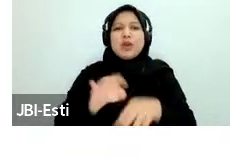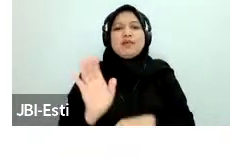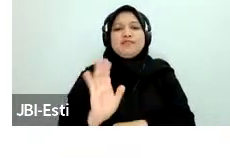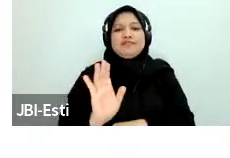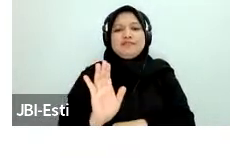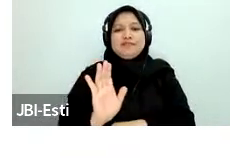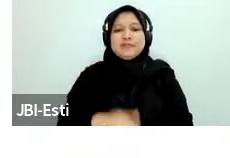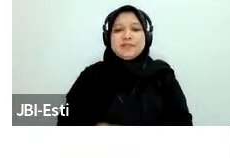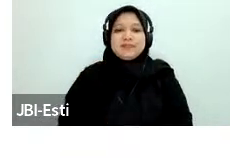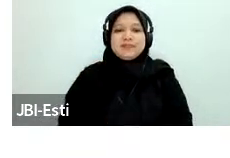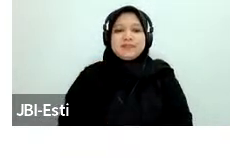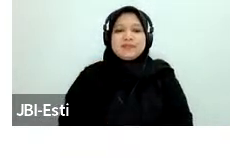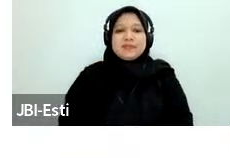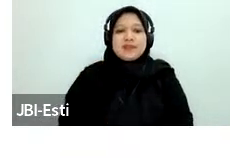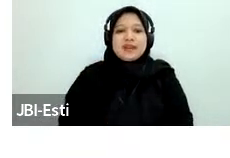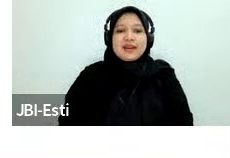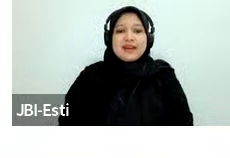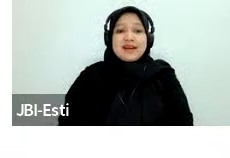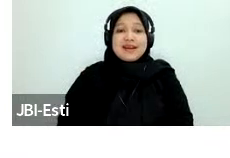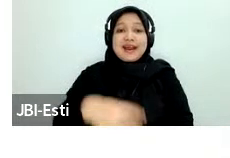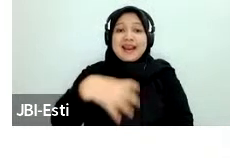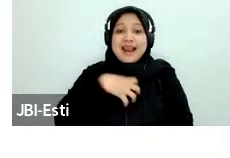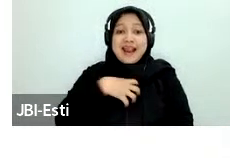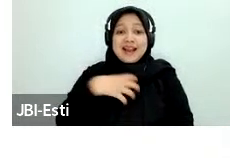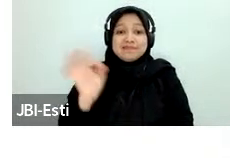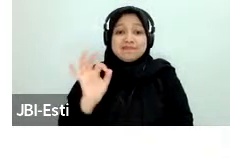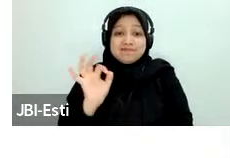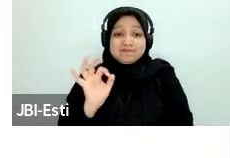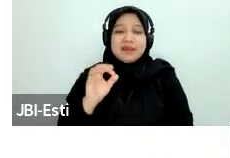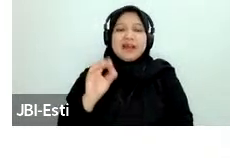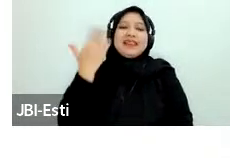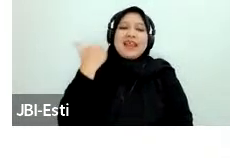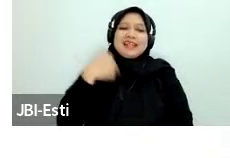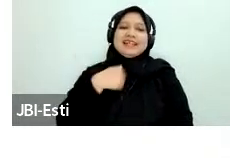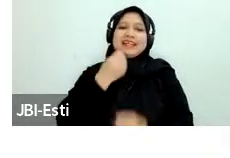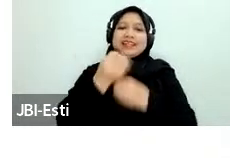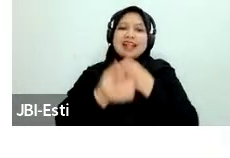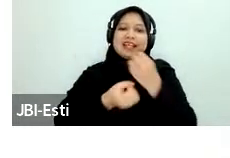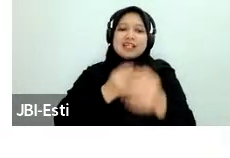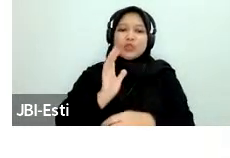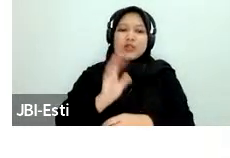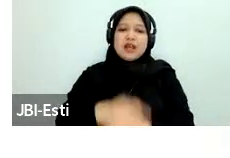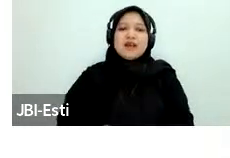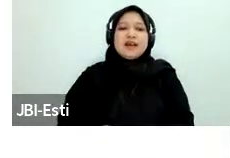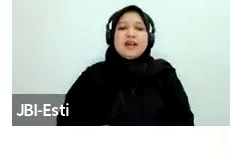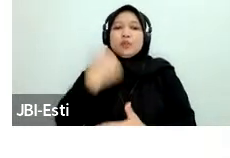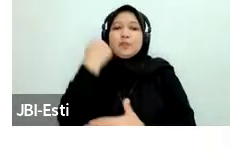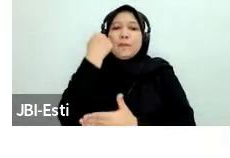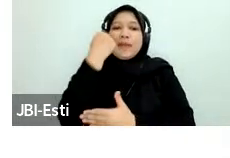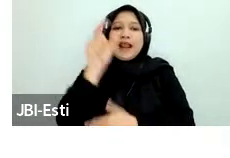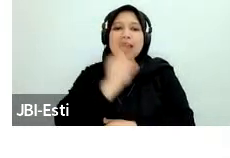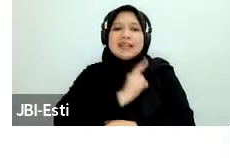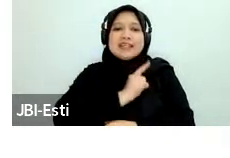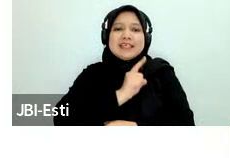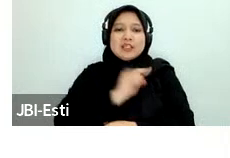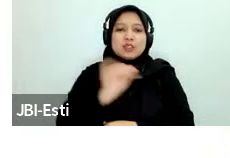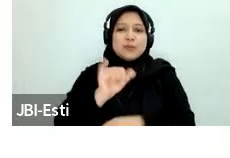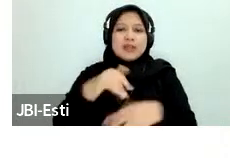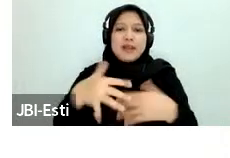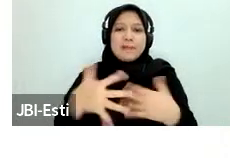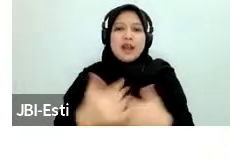tambahan kita dicuri sudah sampai juga kemudian apa ukuran membela diri dan apa ukuran dilakukan demi kepentingan